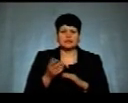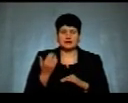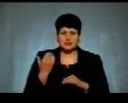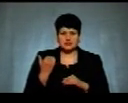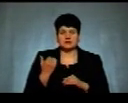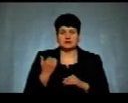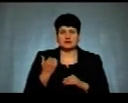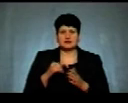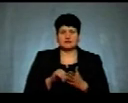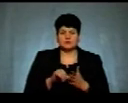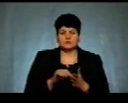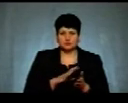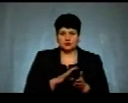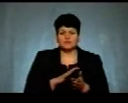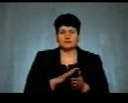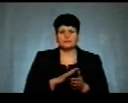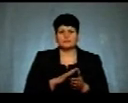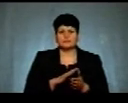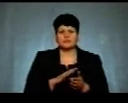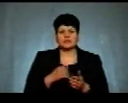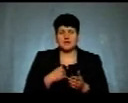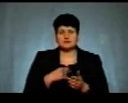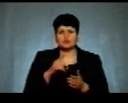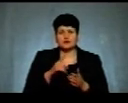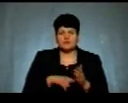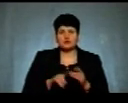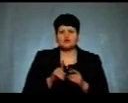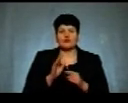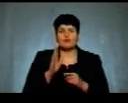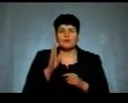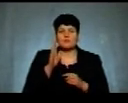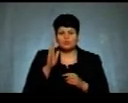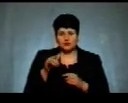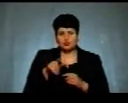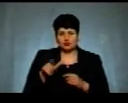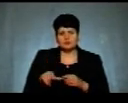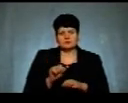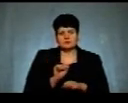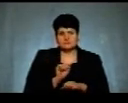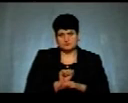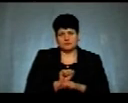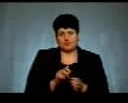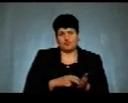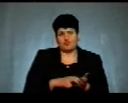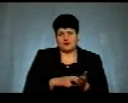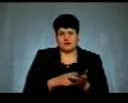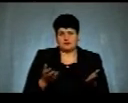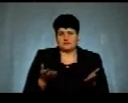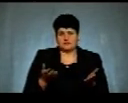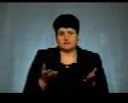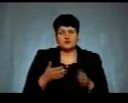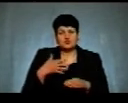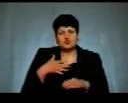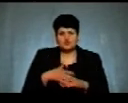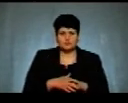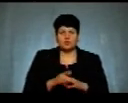на виступах, брифінгах. Я сподіваюся, що в майбутньому люди перестануть боятися і